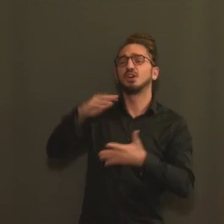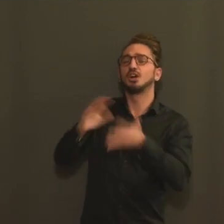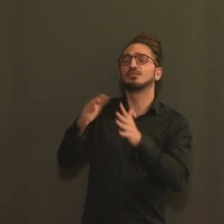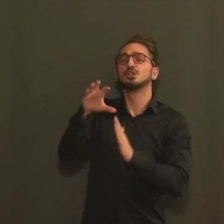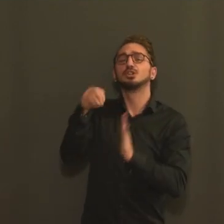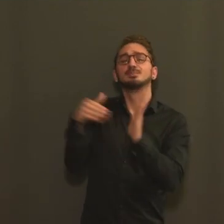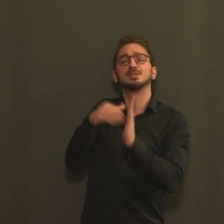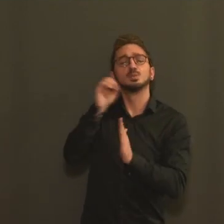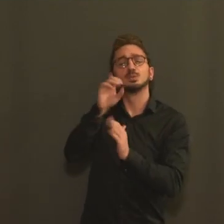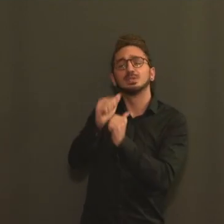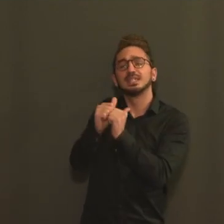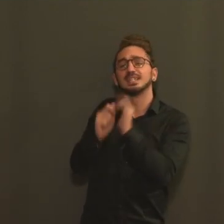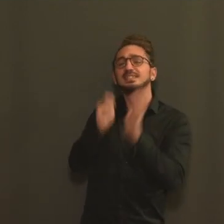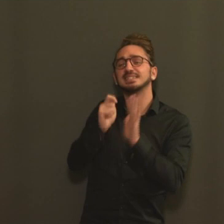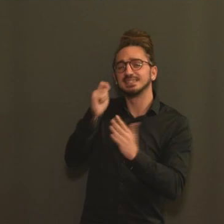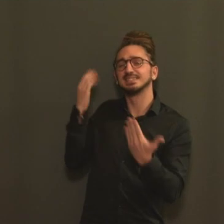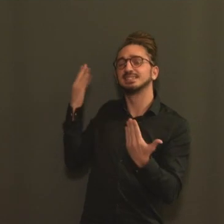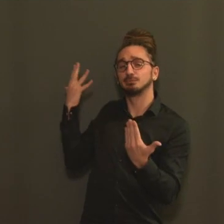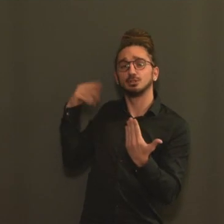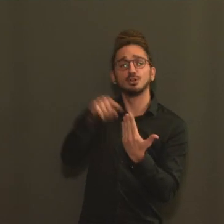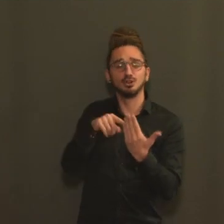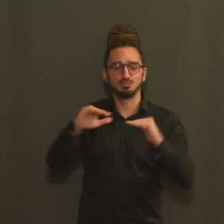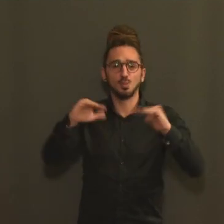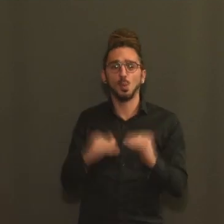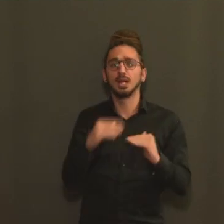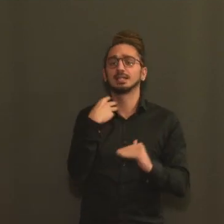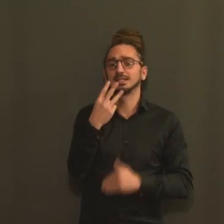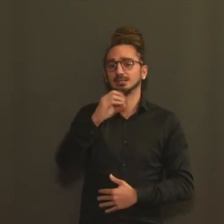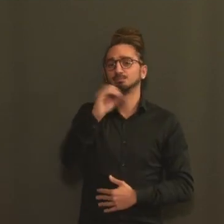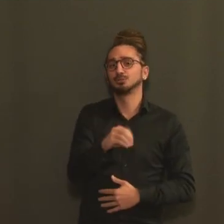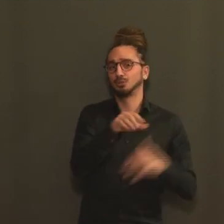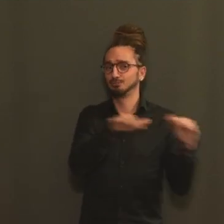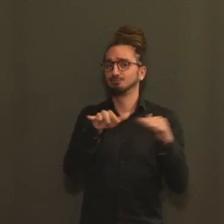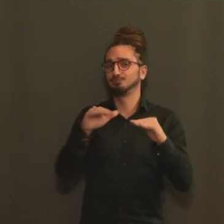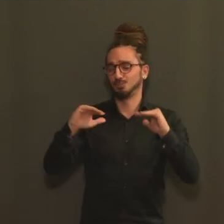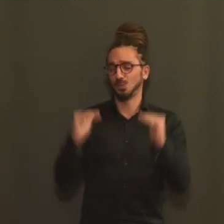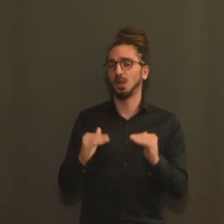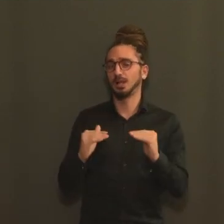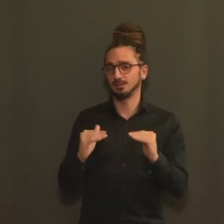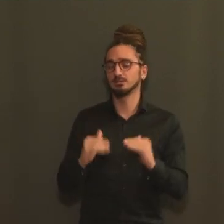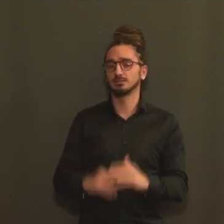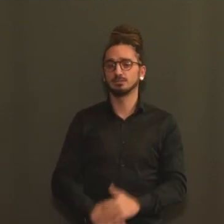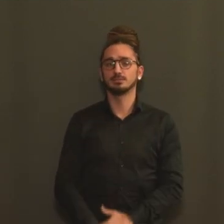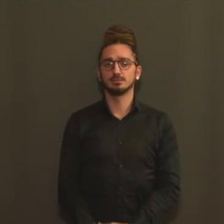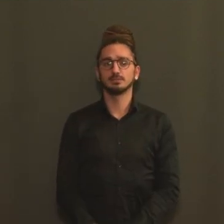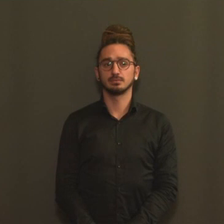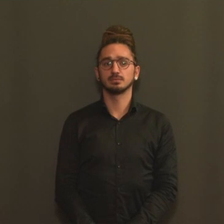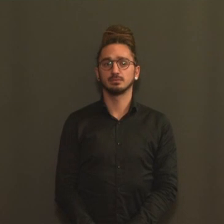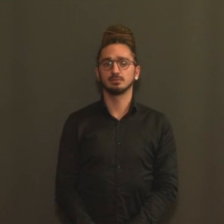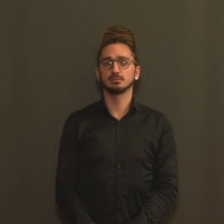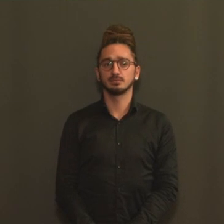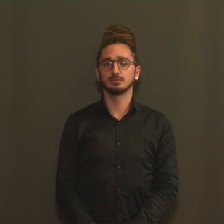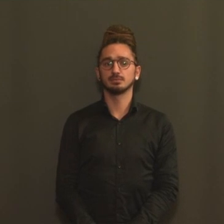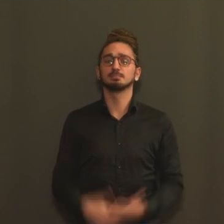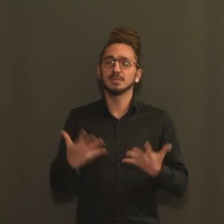de 13%. Et donc on a moins 29% sur le nombre de nouveaux cas, moins 13% seulement, si on peut dire, sur le